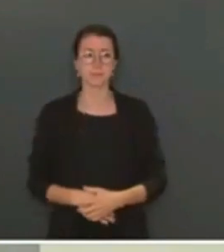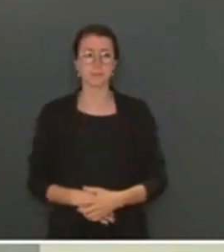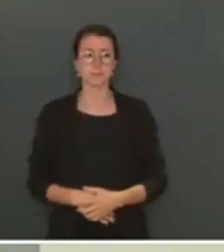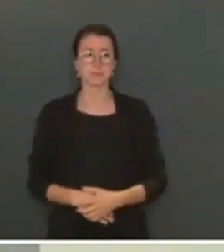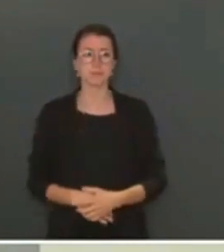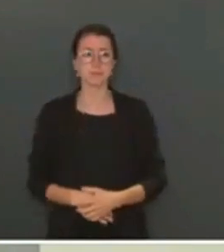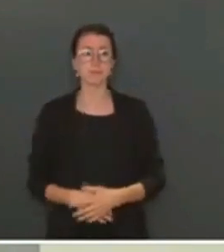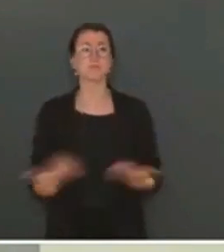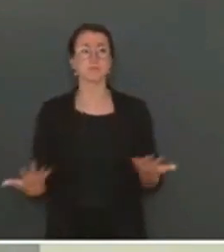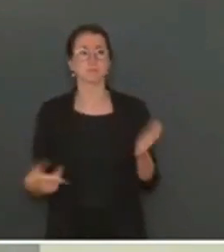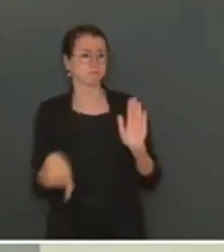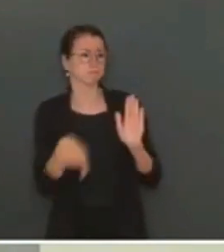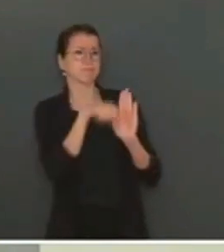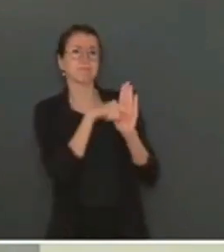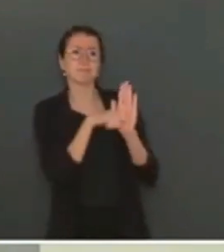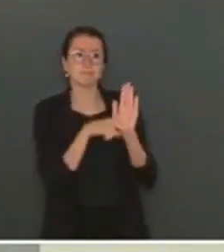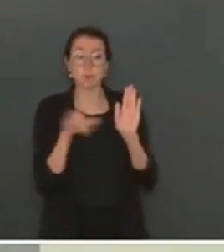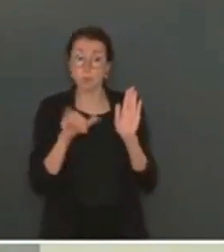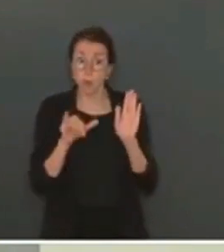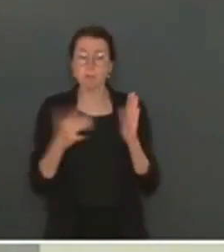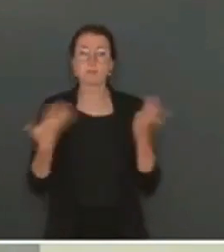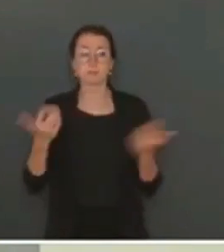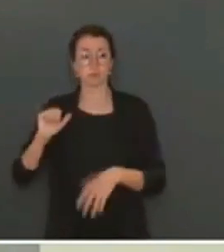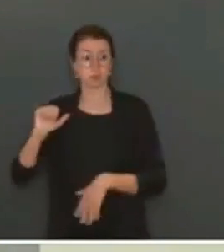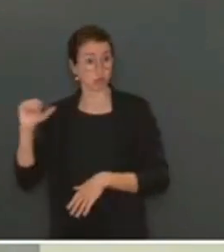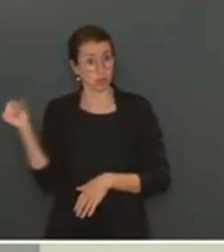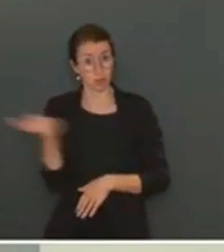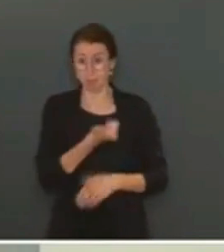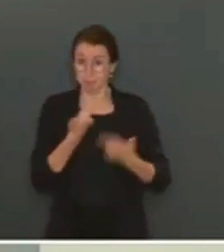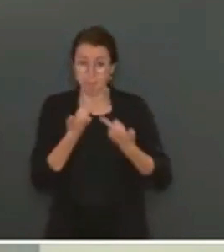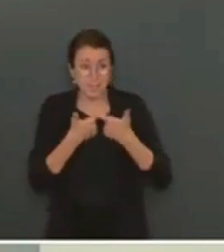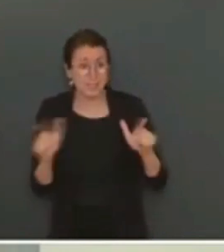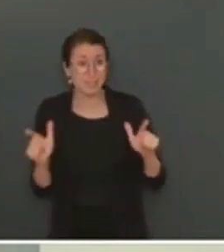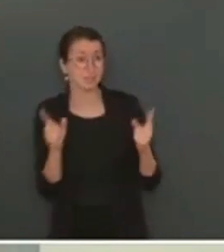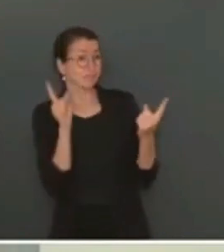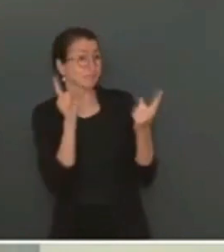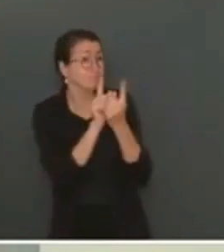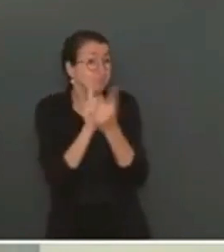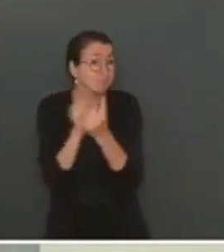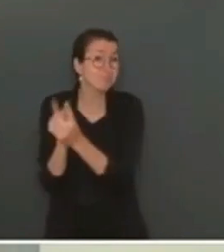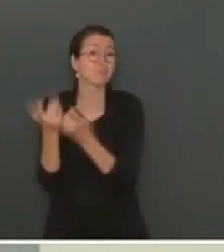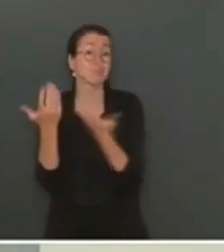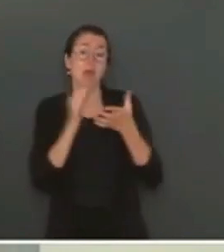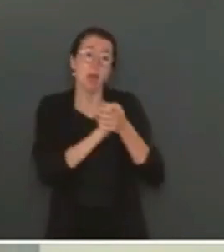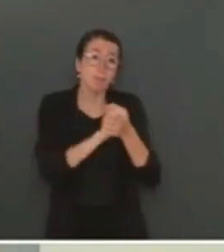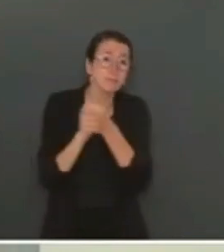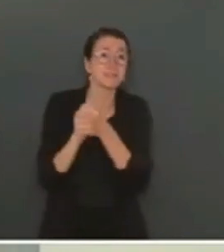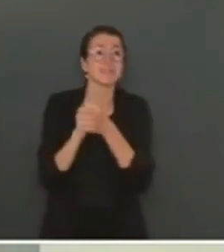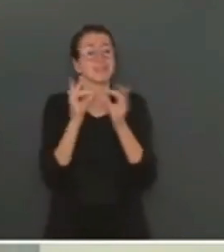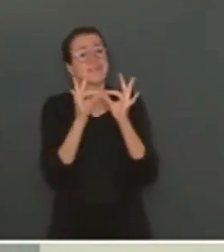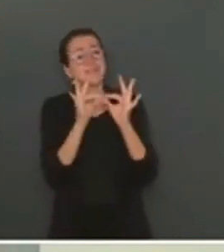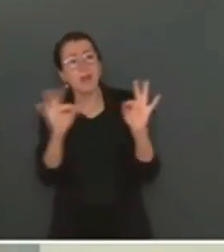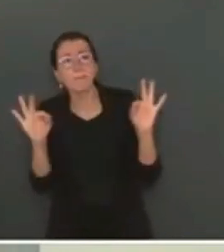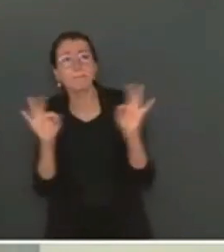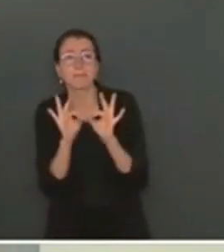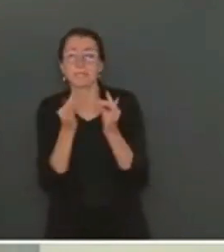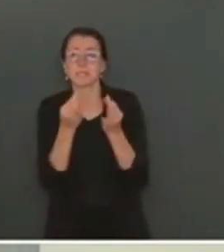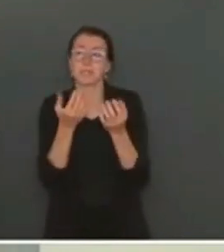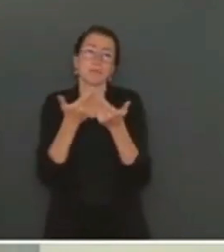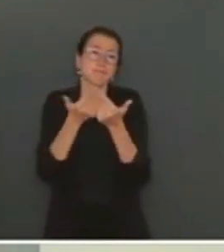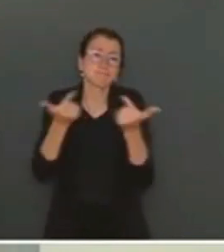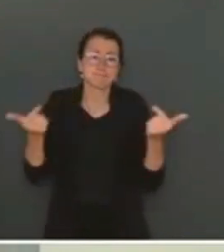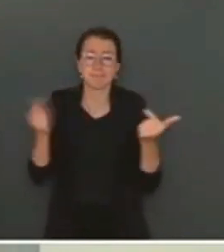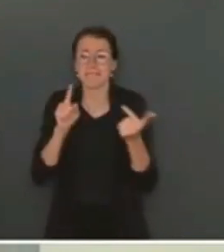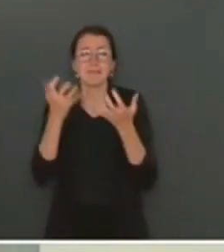peut voir ses amis, sa famille, tous ceux qu'il souhaite, en fait, sans jamais dépasser